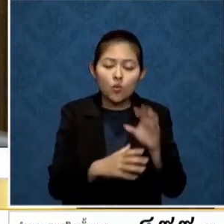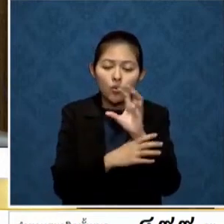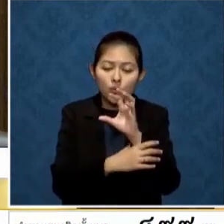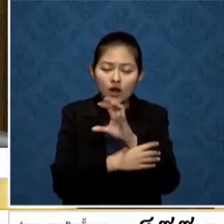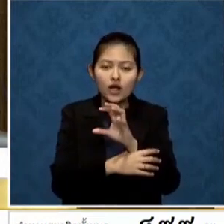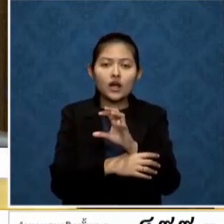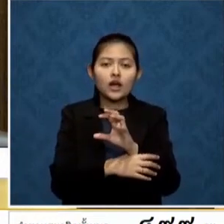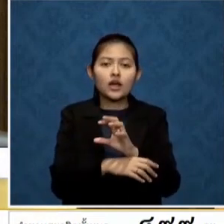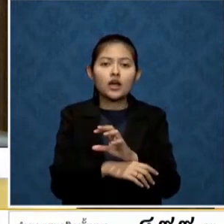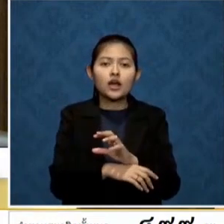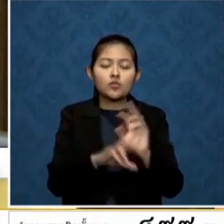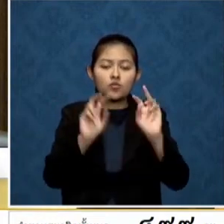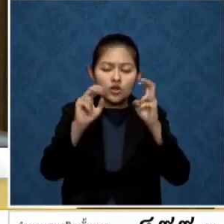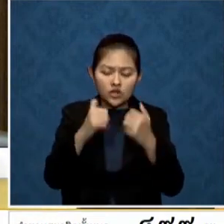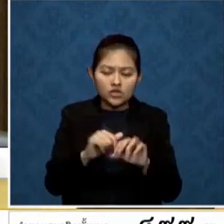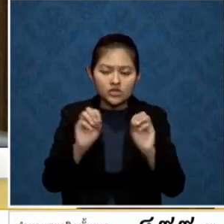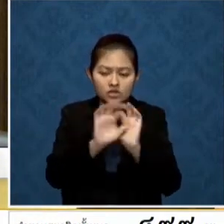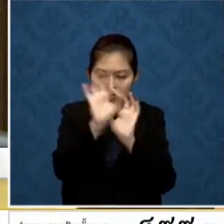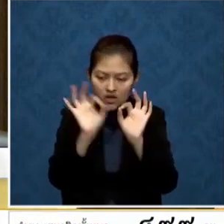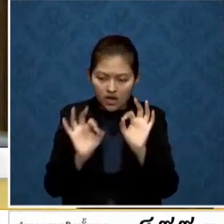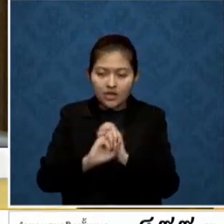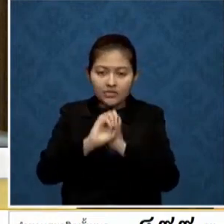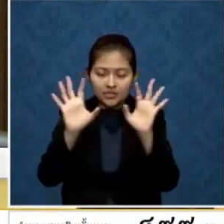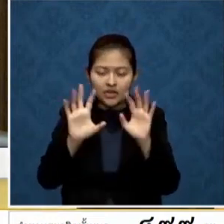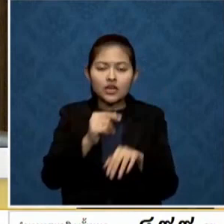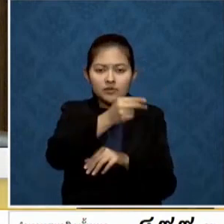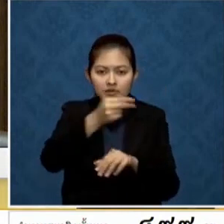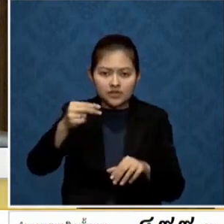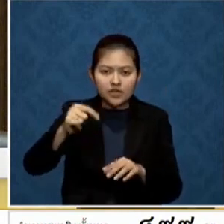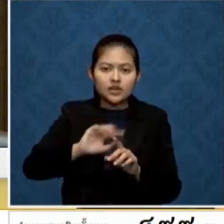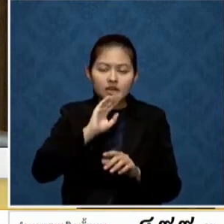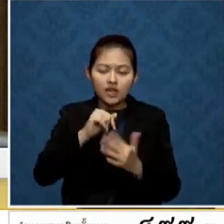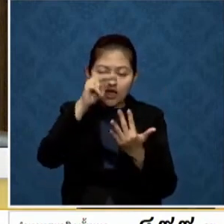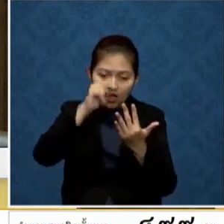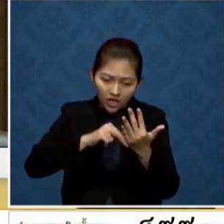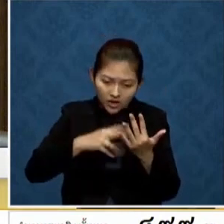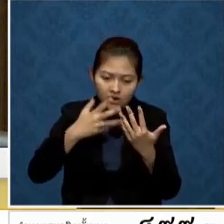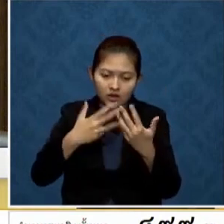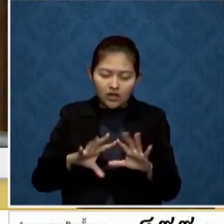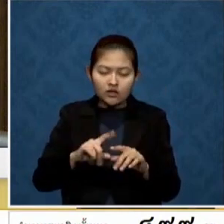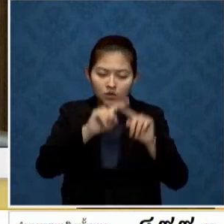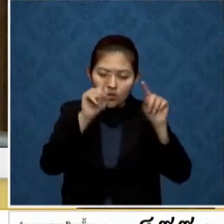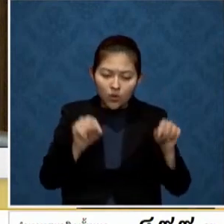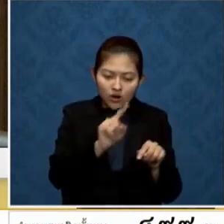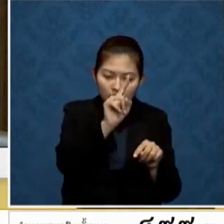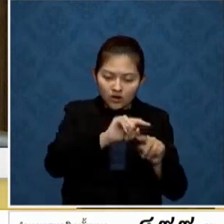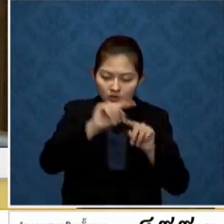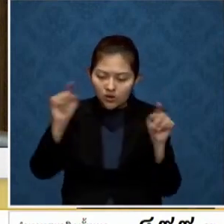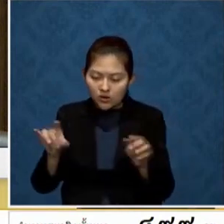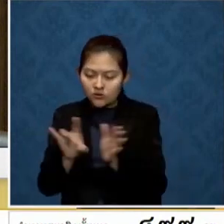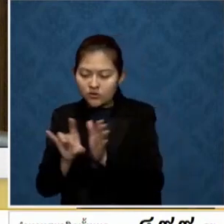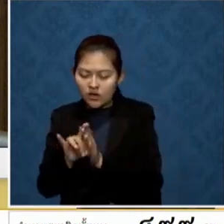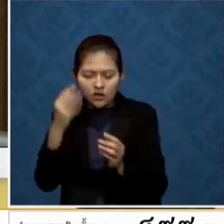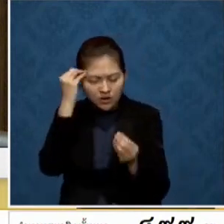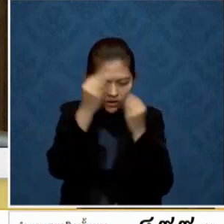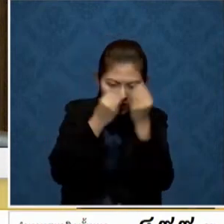เนี่ยมันมีความชัดเจนมากขึ้นในส่วนของคำพูดนะครับเพราะว่าปัจจุบันเนี่ยถ้าอ่านไปพร้อมๆกันตั้งแต่วรรคแรกจนถึงวรรคสุดท้ายเนี่ยจะเห็นว่ามันมีความ